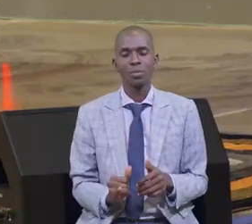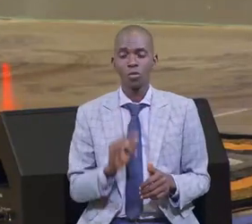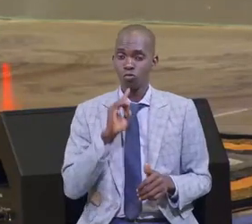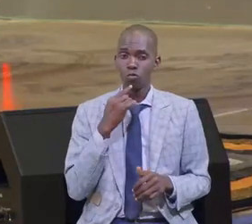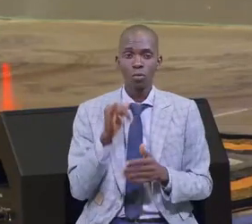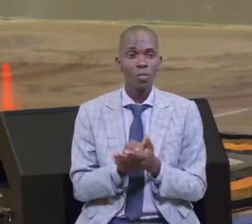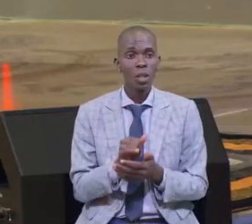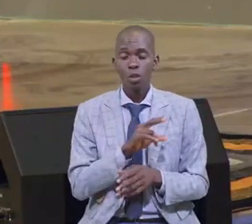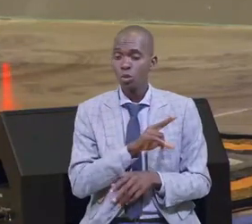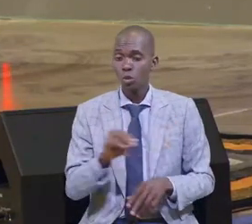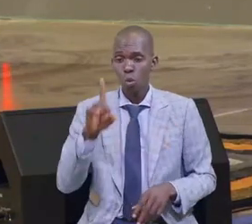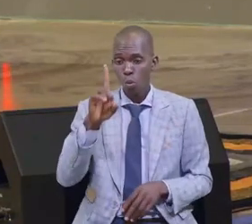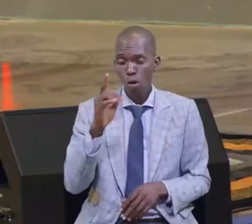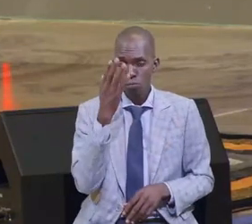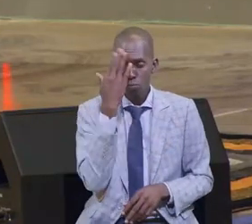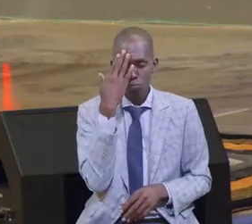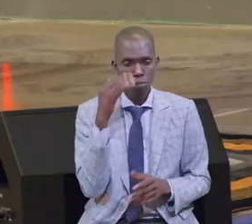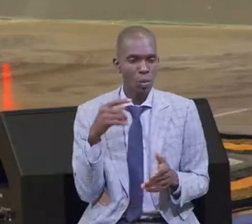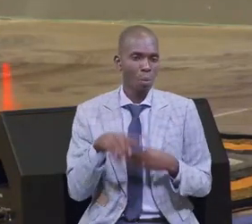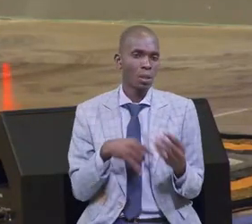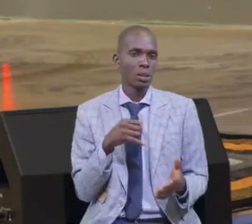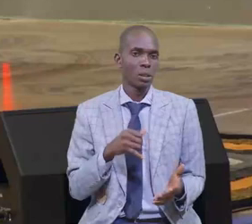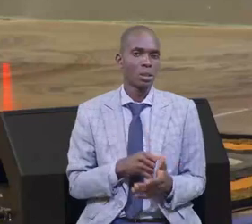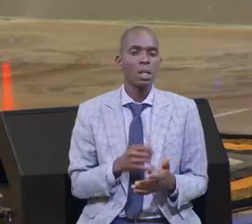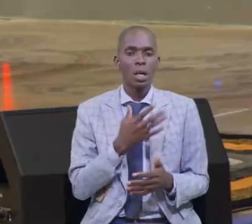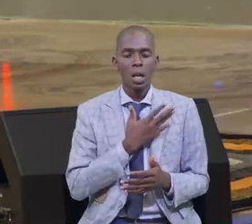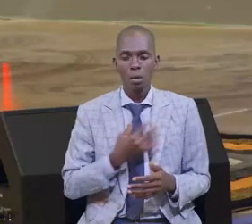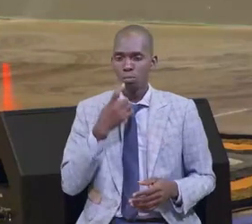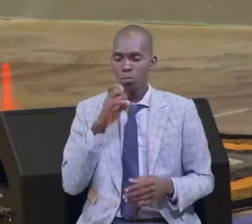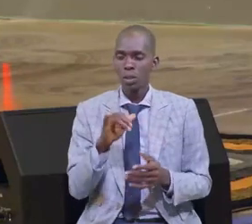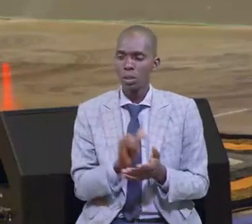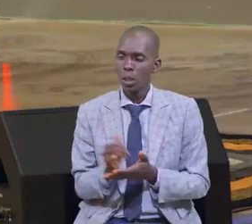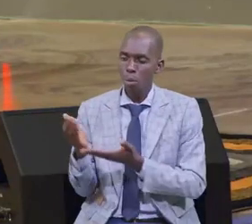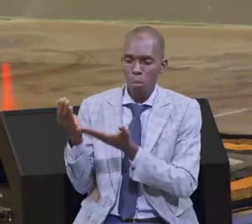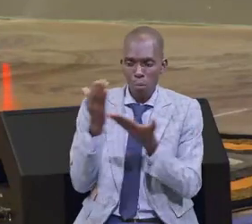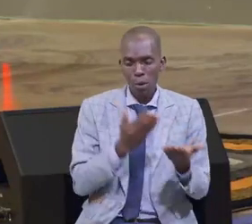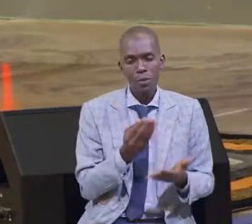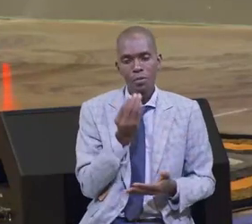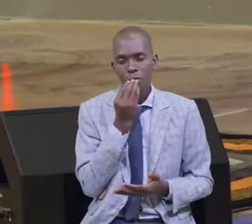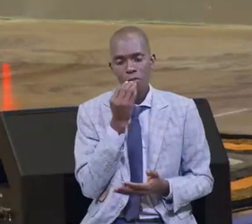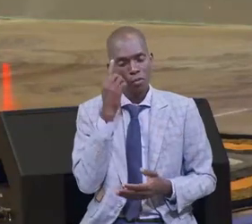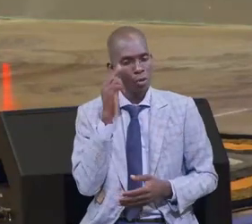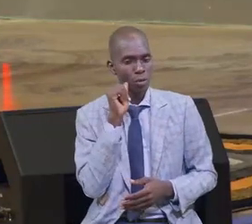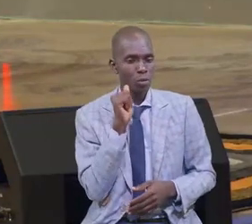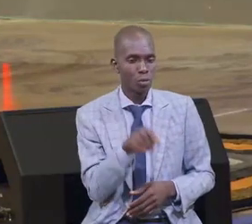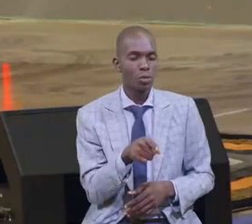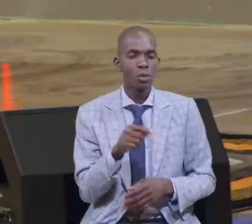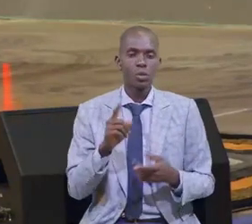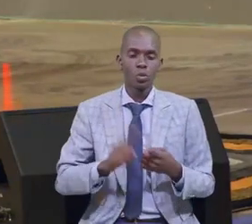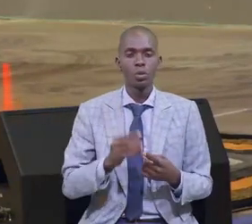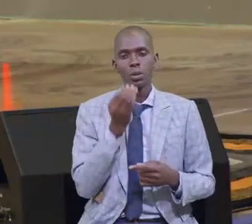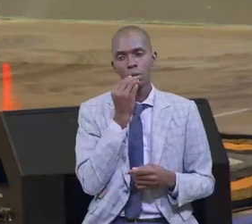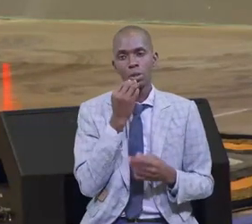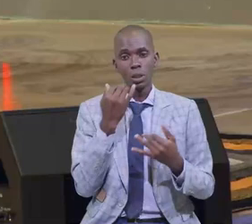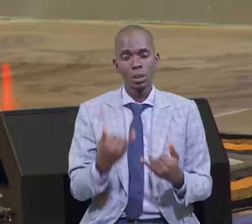recommandations pour que personne ne sût la chose. Et il dit qu'on donna à manger à la jeune